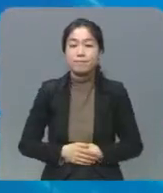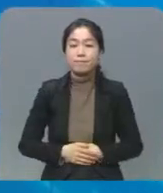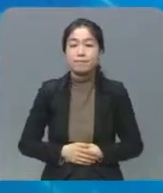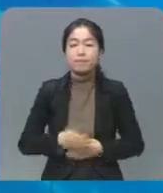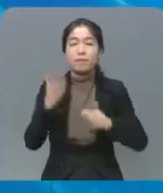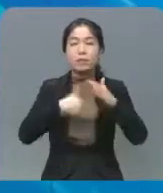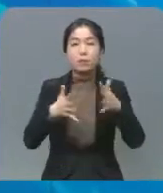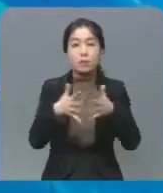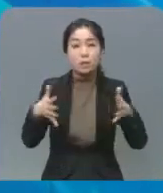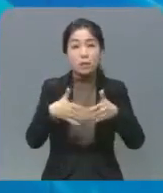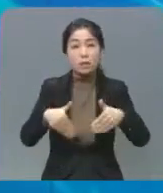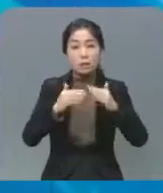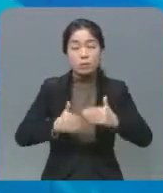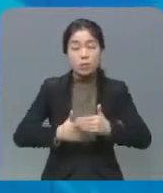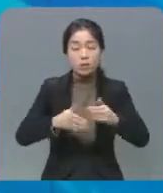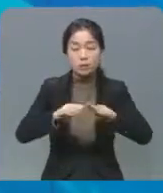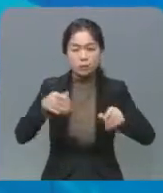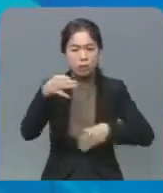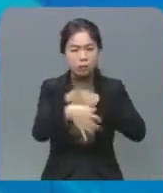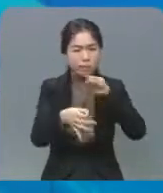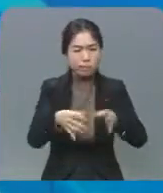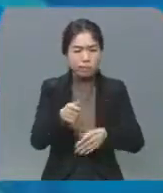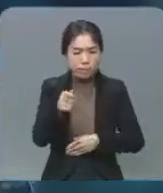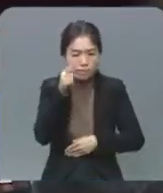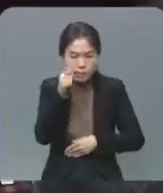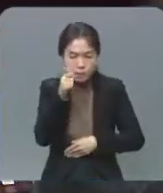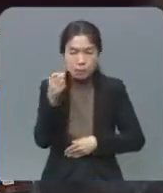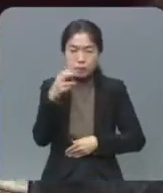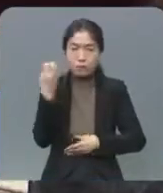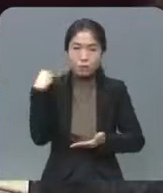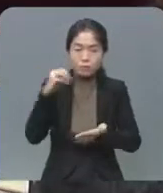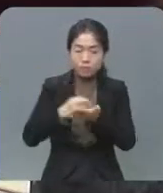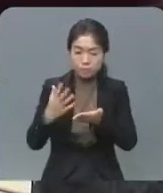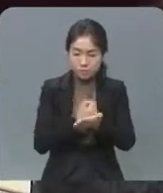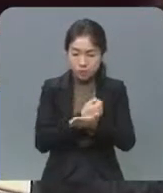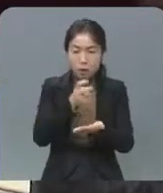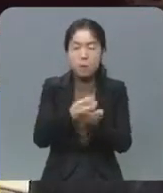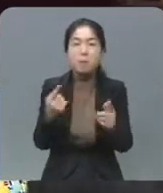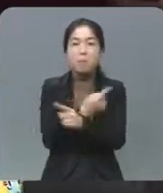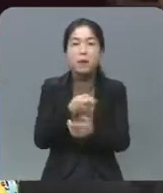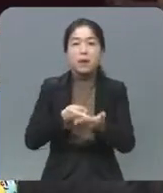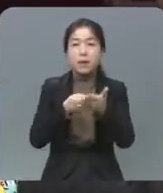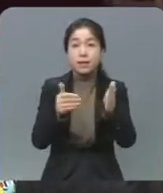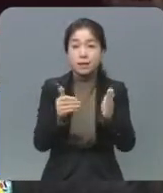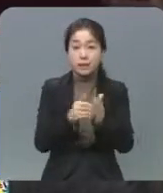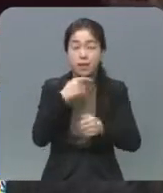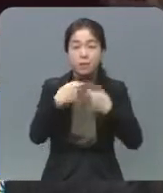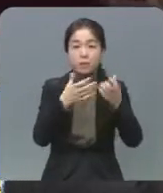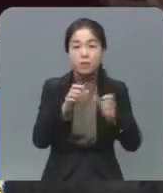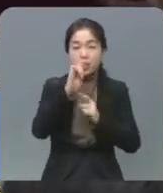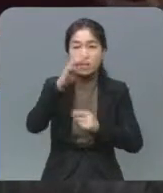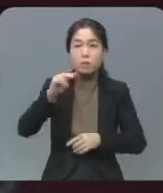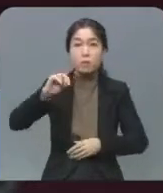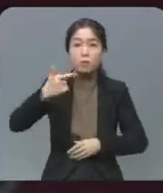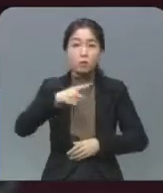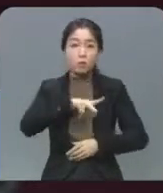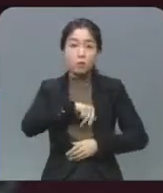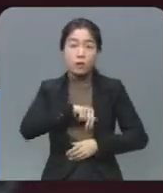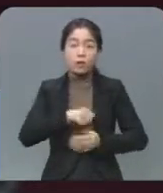공공택지 조성 과정에 부동산 투기를 추적 환수하는 법 개정안이 발의됐습니다. 더불어민주당 이병훈